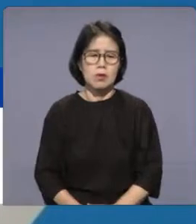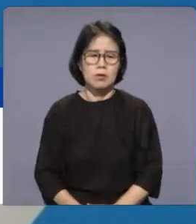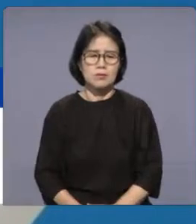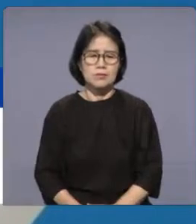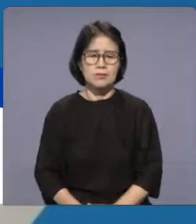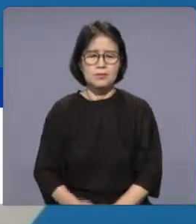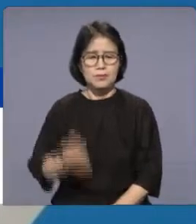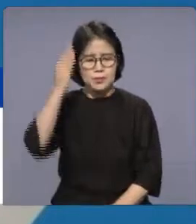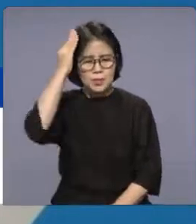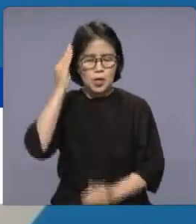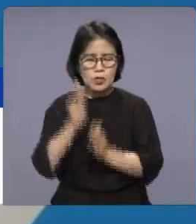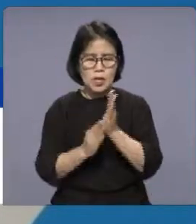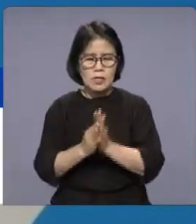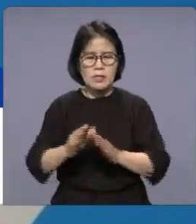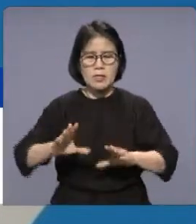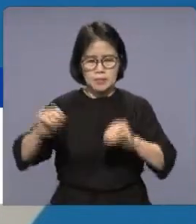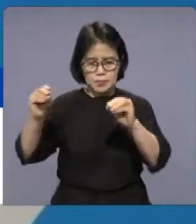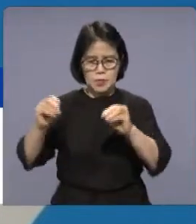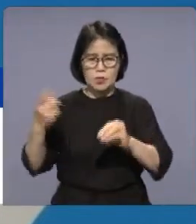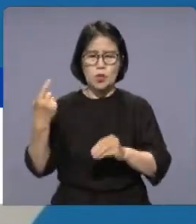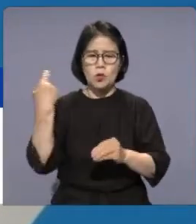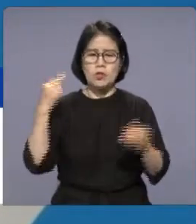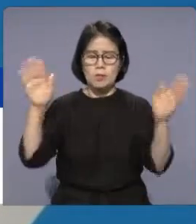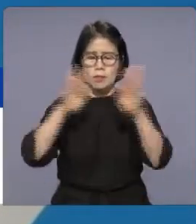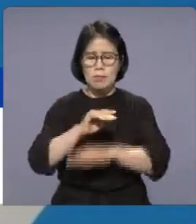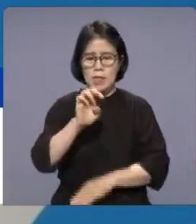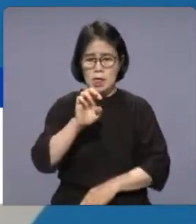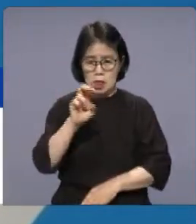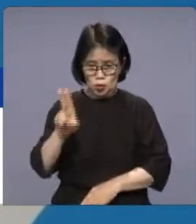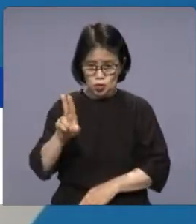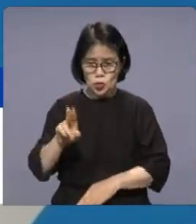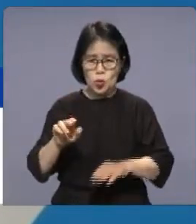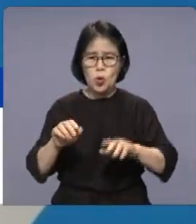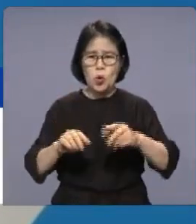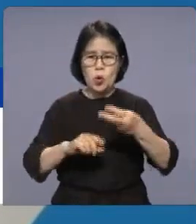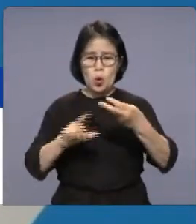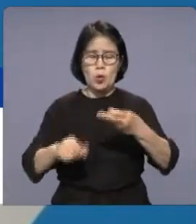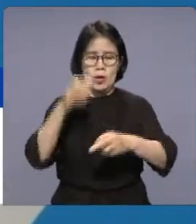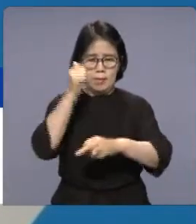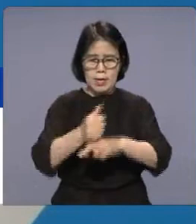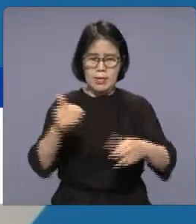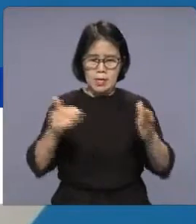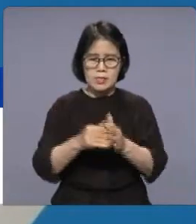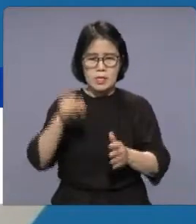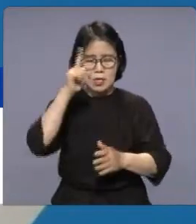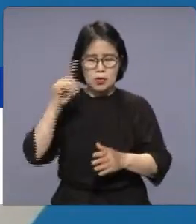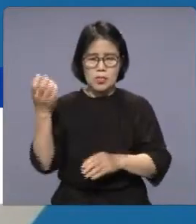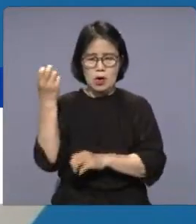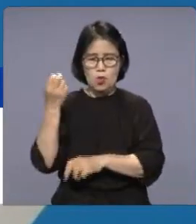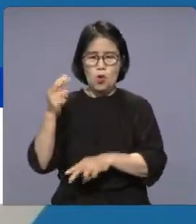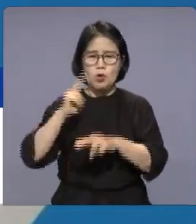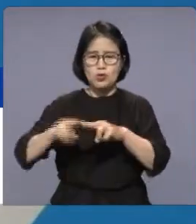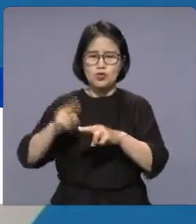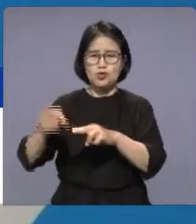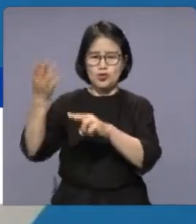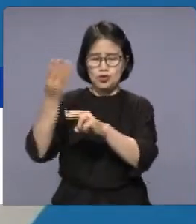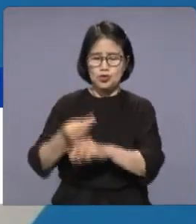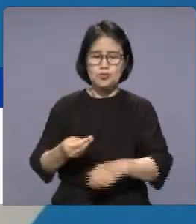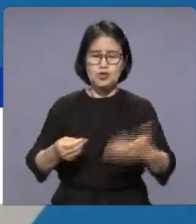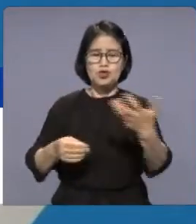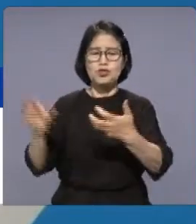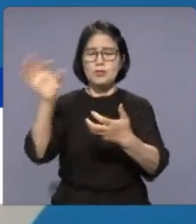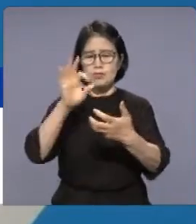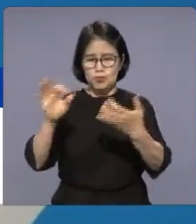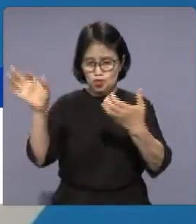coal. Yesterday, in the middle of the night, we decided then to have a ban now on de facto 90%